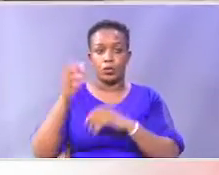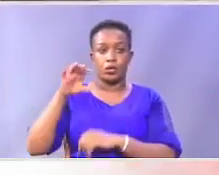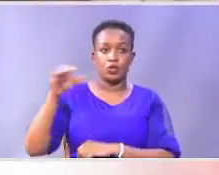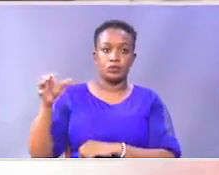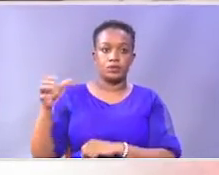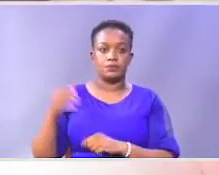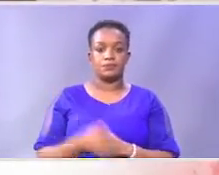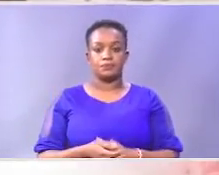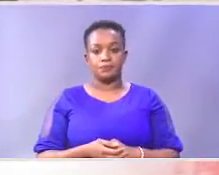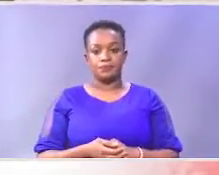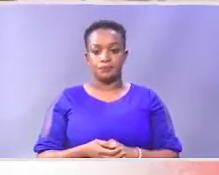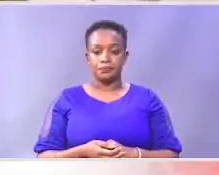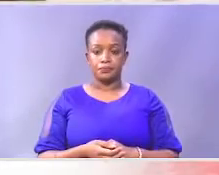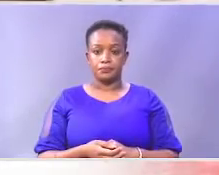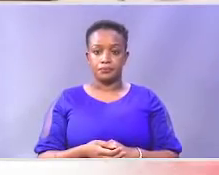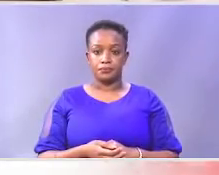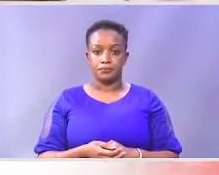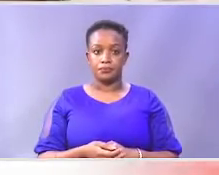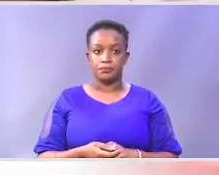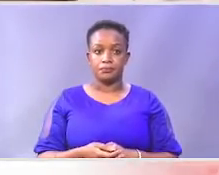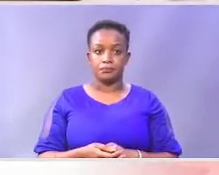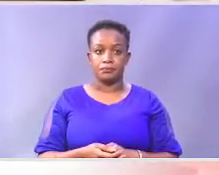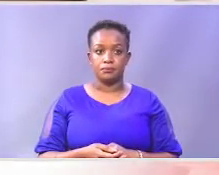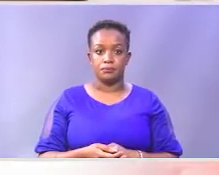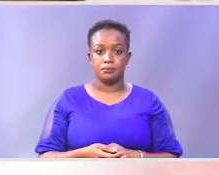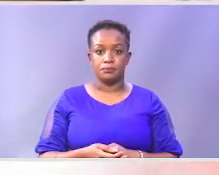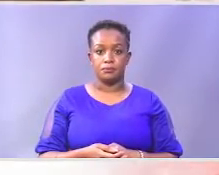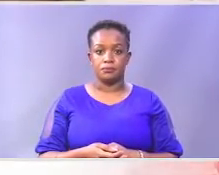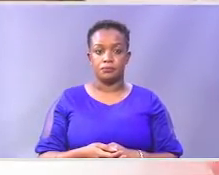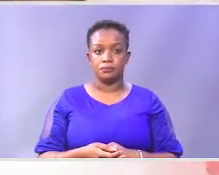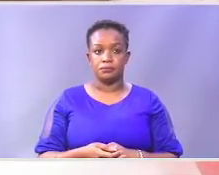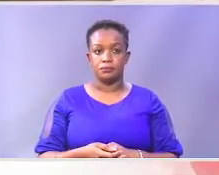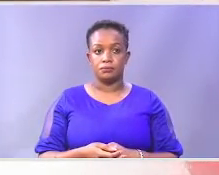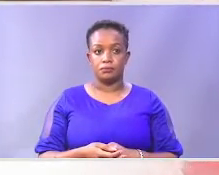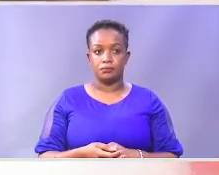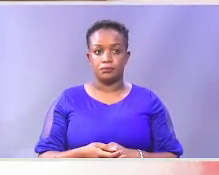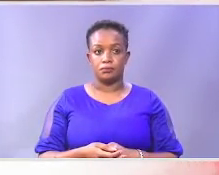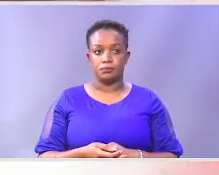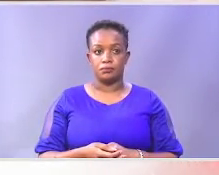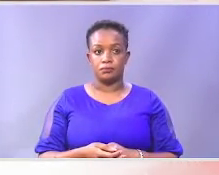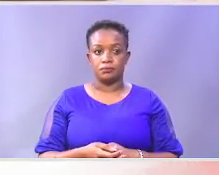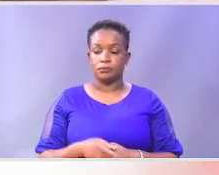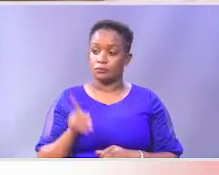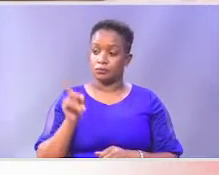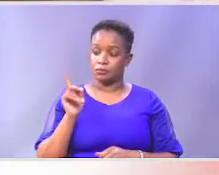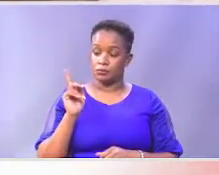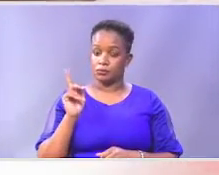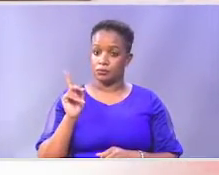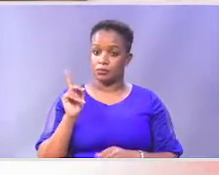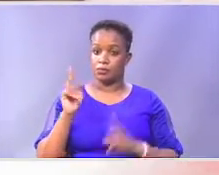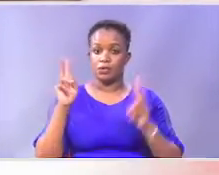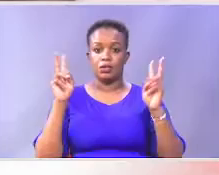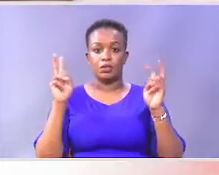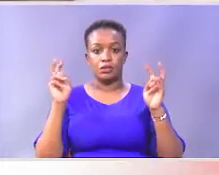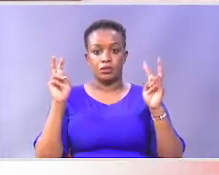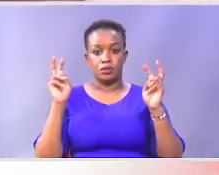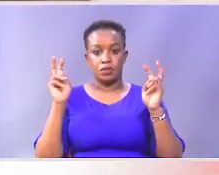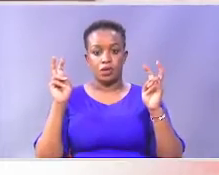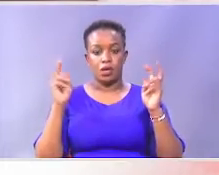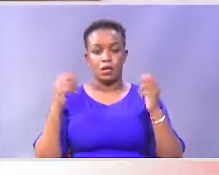baringo Hili changa eh ni chambo ambayo imetokea